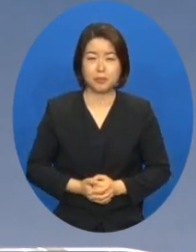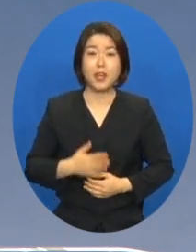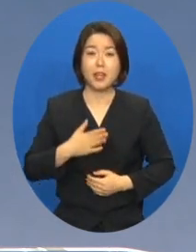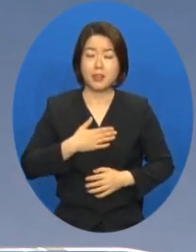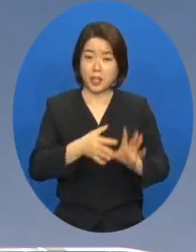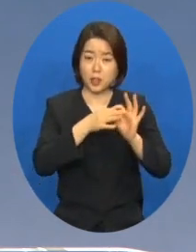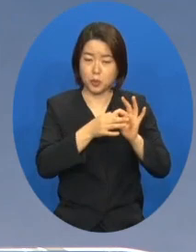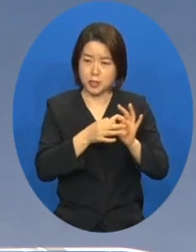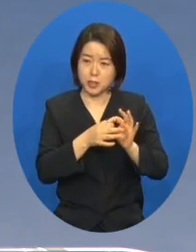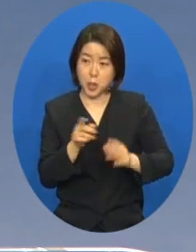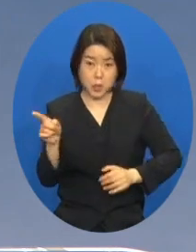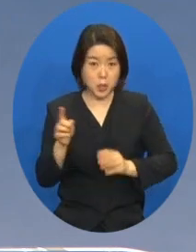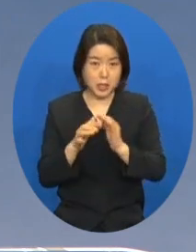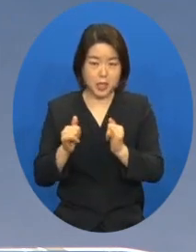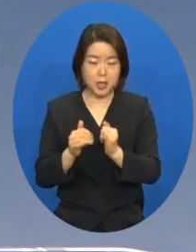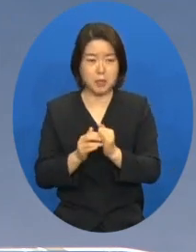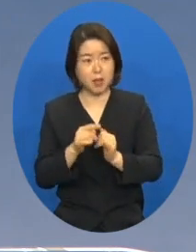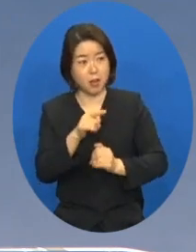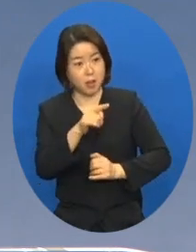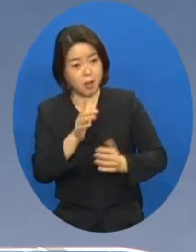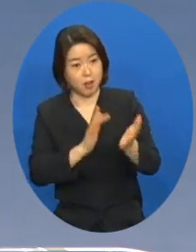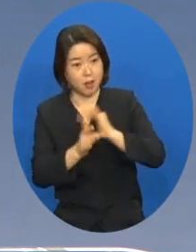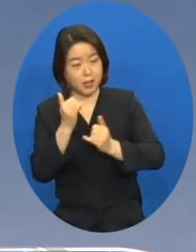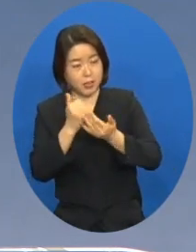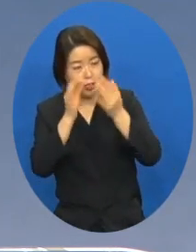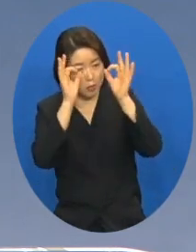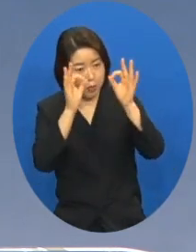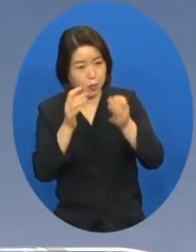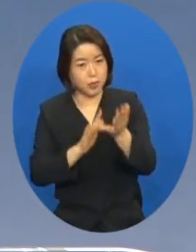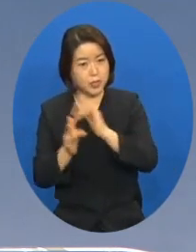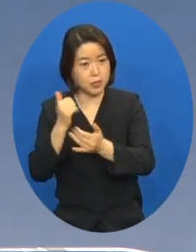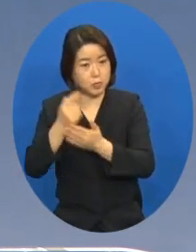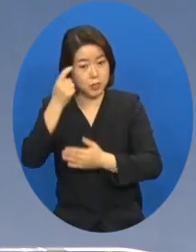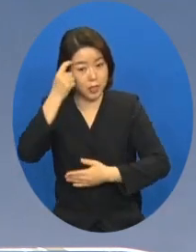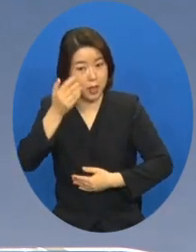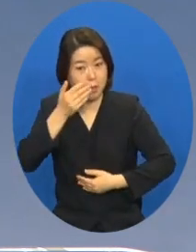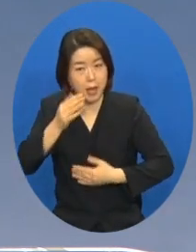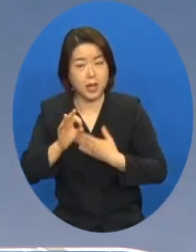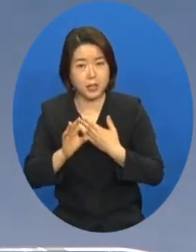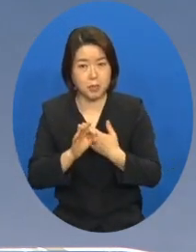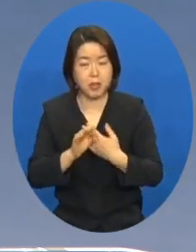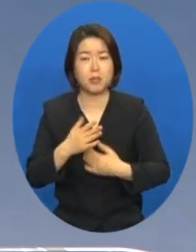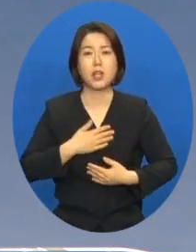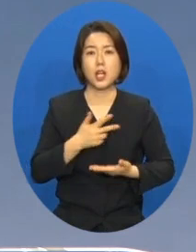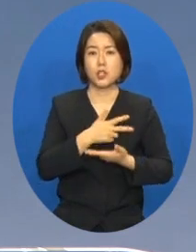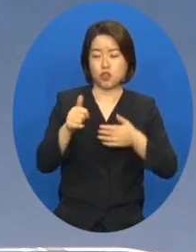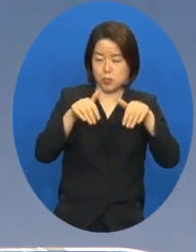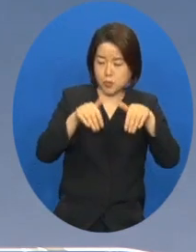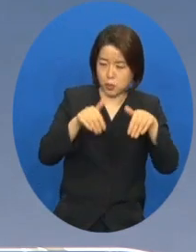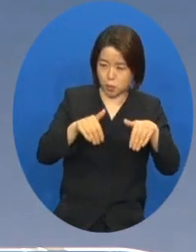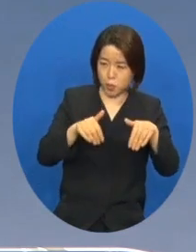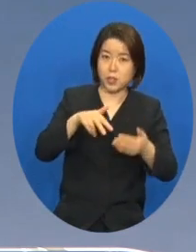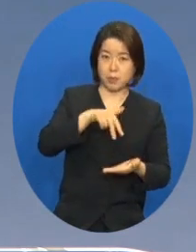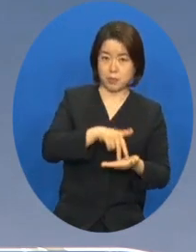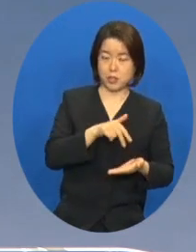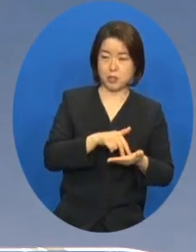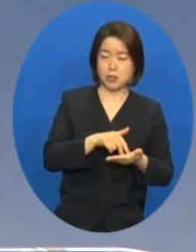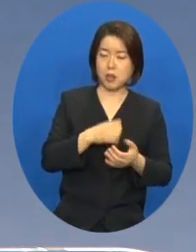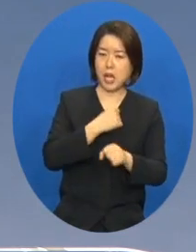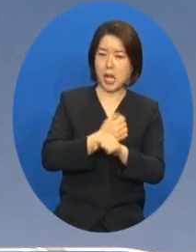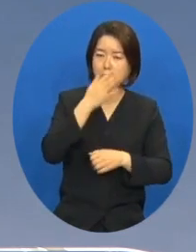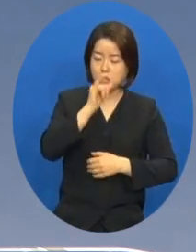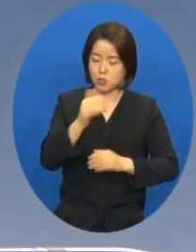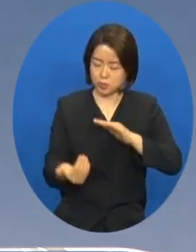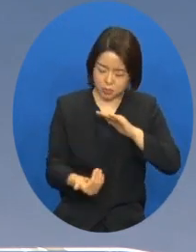저를 통해서 그 사람이 예수님을 바라보고 생각하게 될 수 있다면 주의 종으로서 할 수 있는 정말